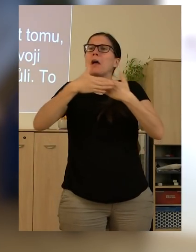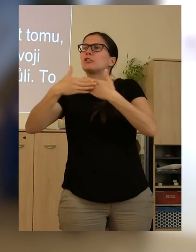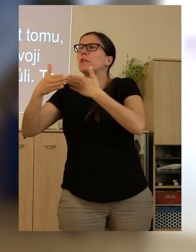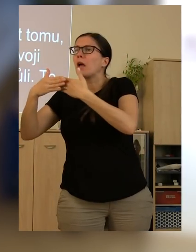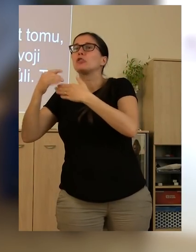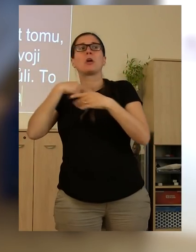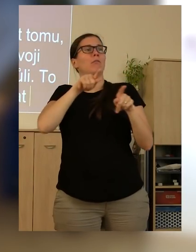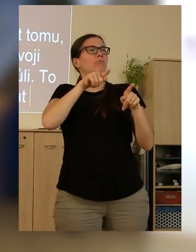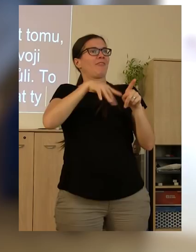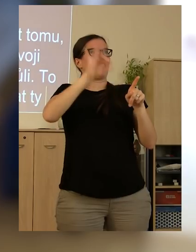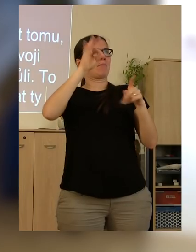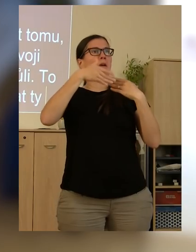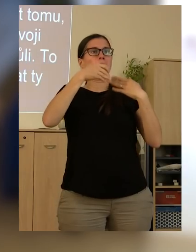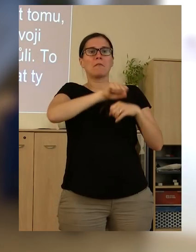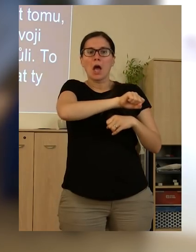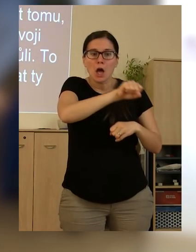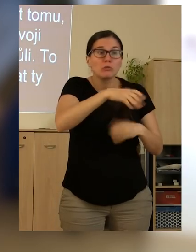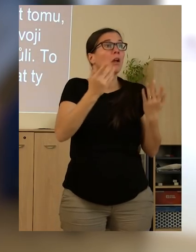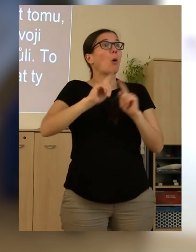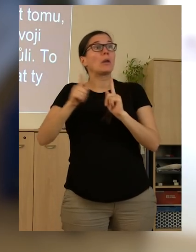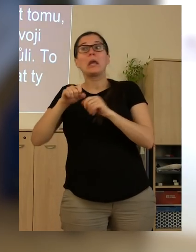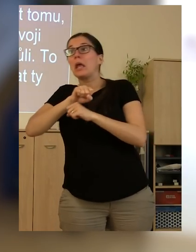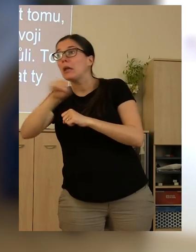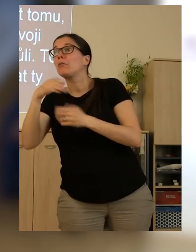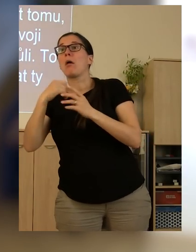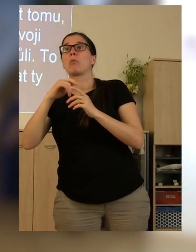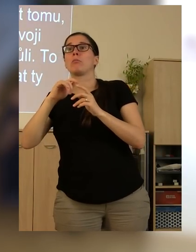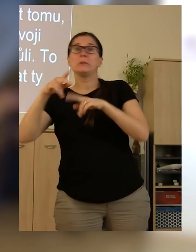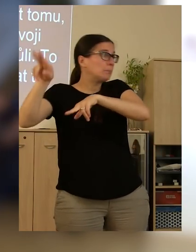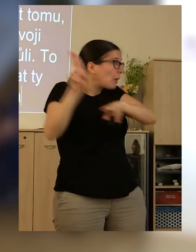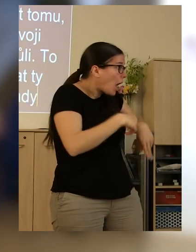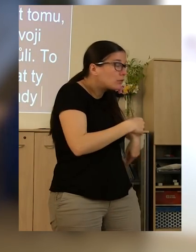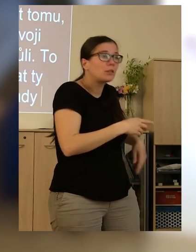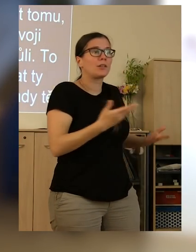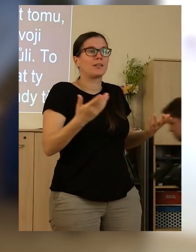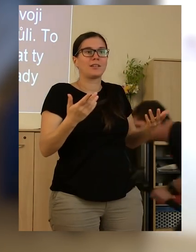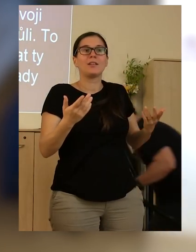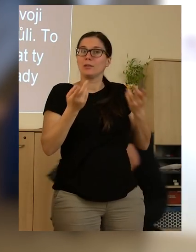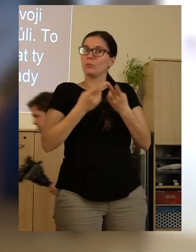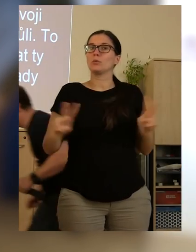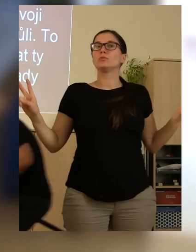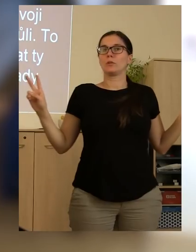Projdu jima, projdu tady těma, nebo se otočím a půjdu do hajzlu, to je úplně jedno.